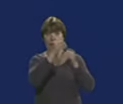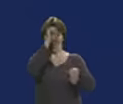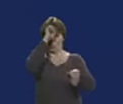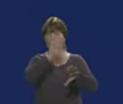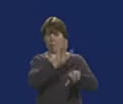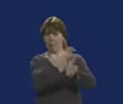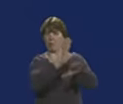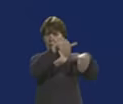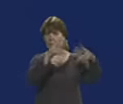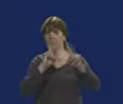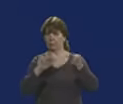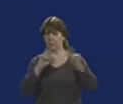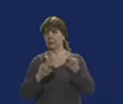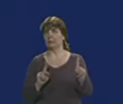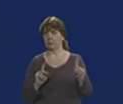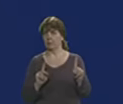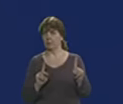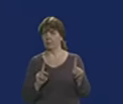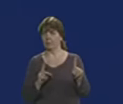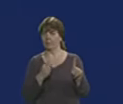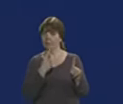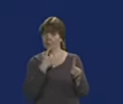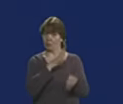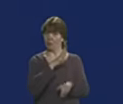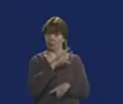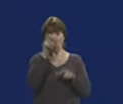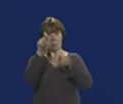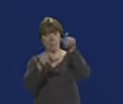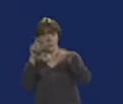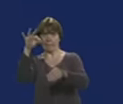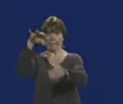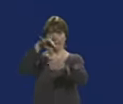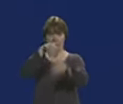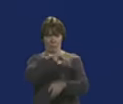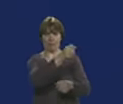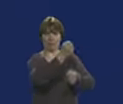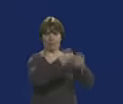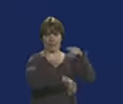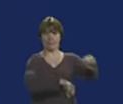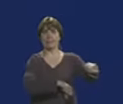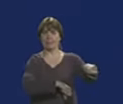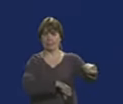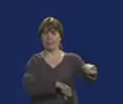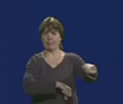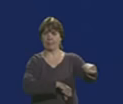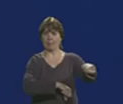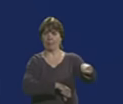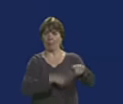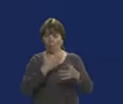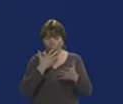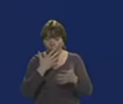revenir. Parce que ce qu'ont exprimé les Français les gêne. Ce n'était pas dans leur